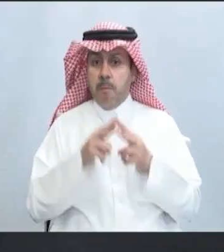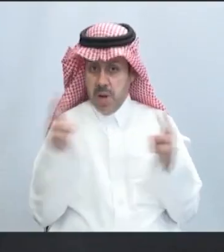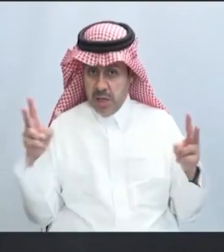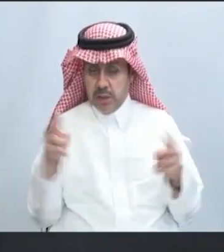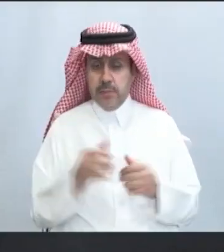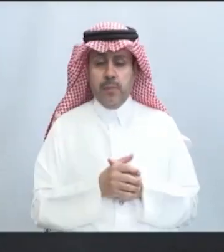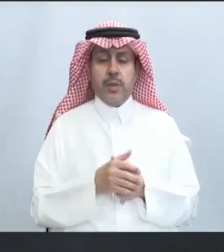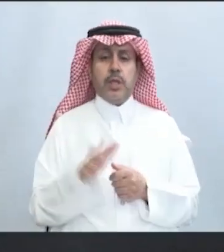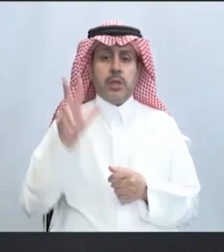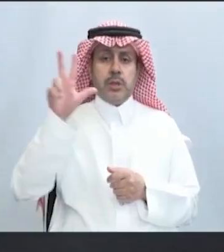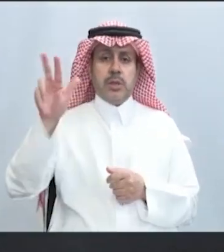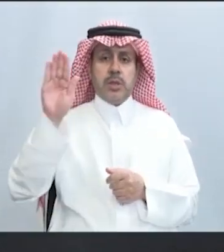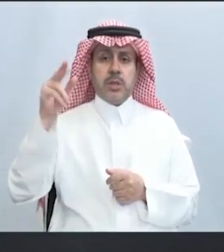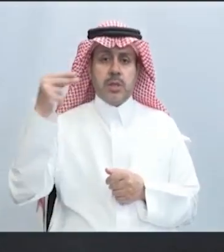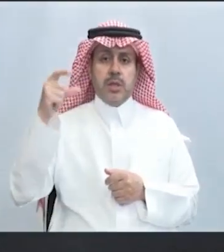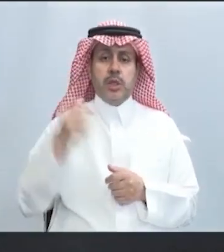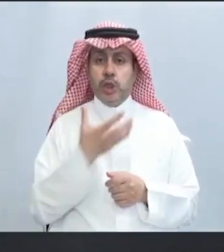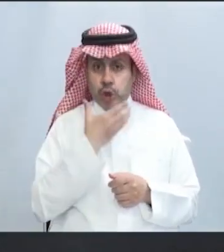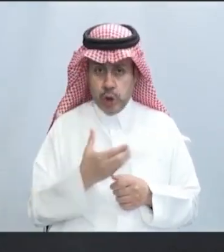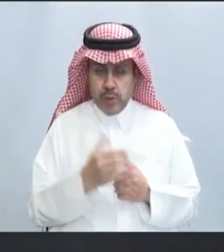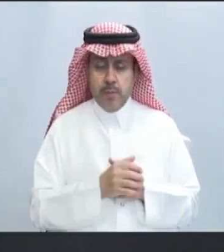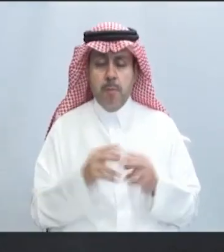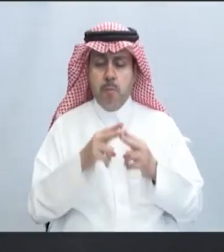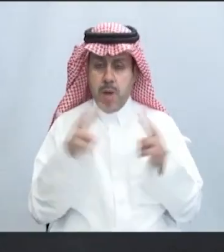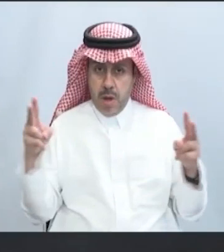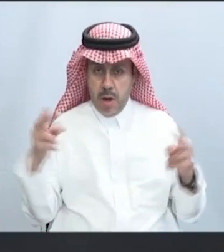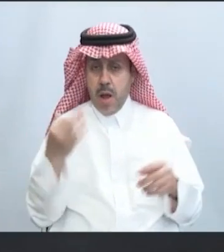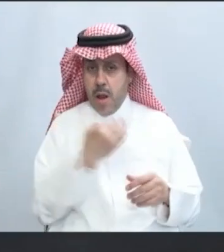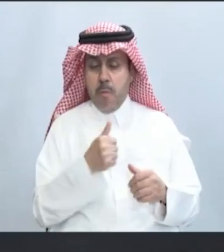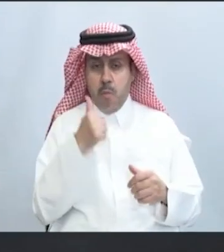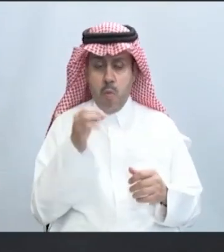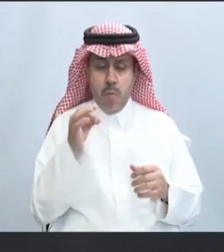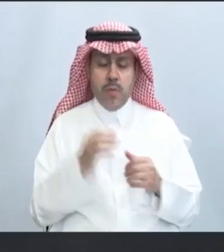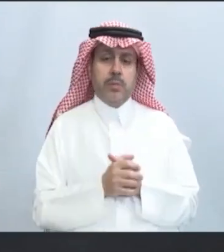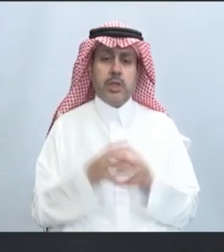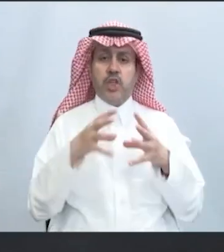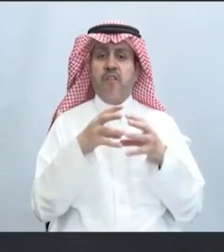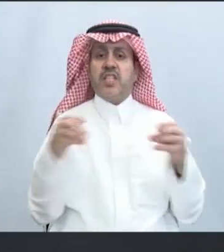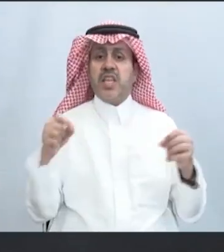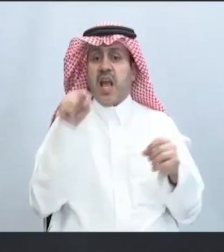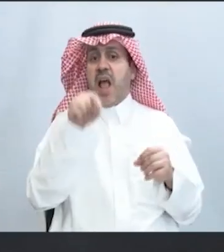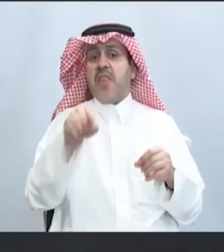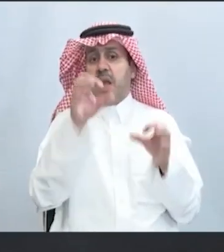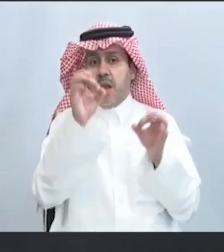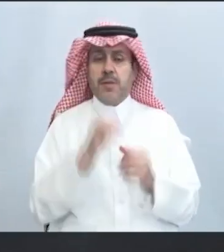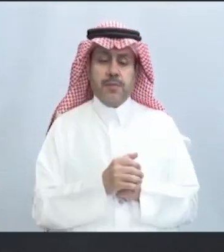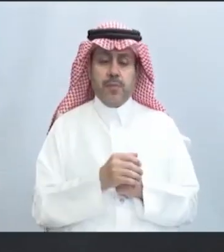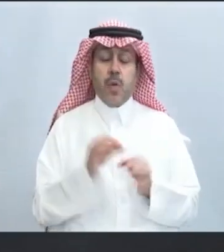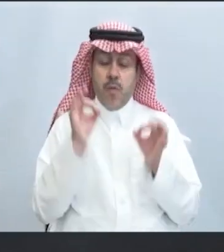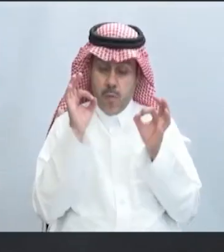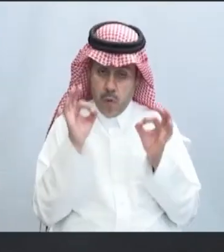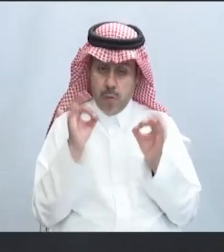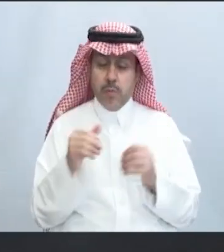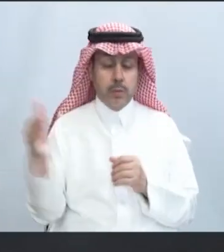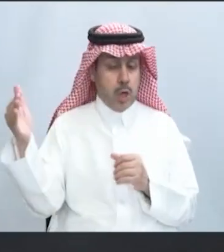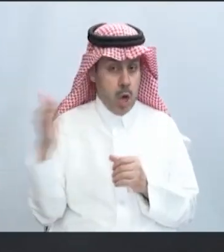الله تعالى كلاما نفيسا في هذا الباب تحت تفسير هذه الايه العظيمه فحر بنا اخواني واخواتي ان